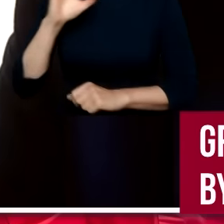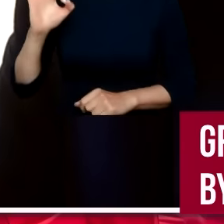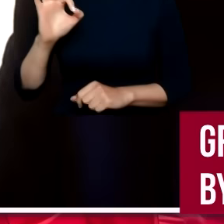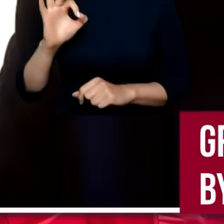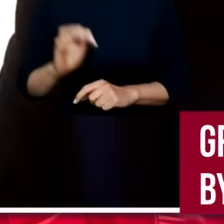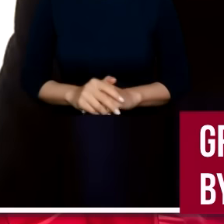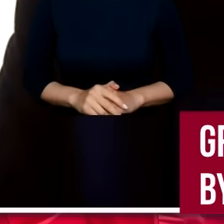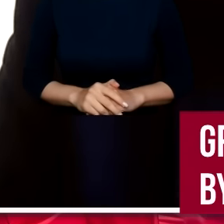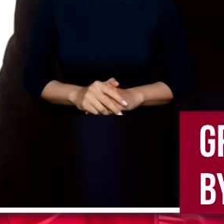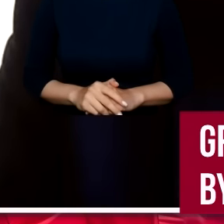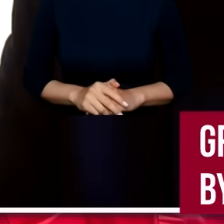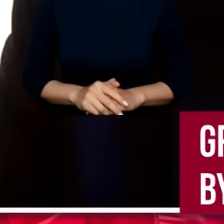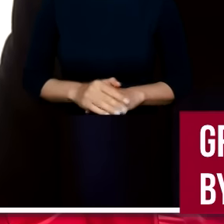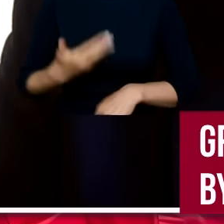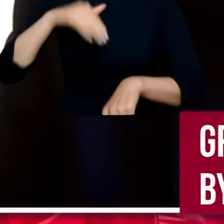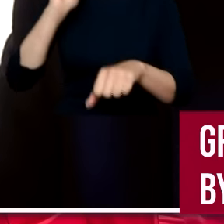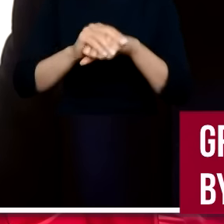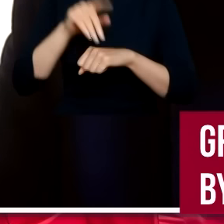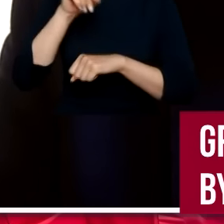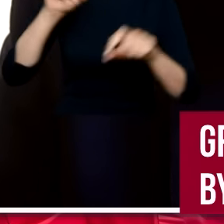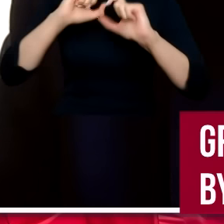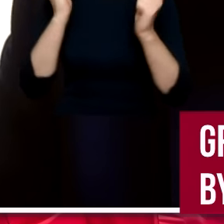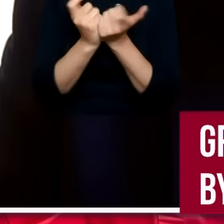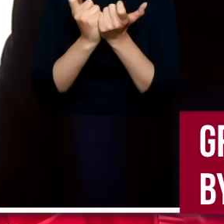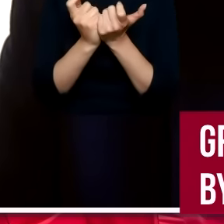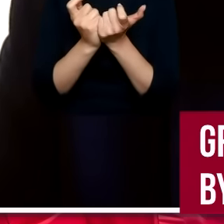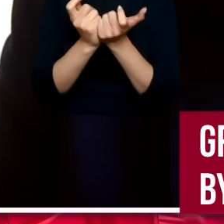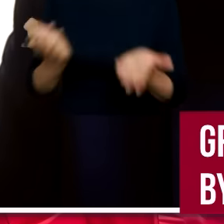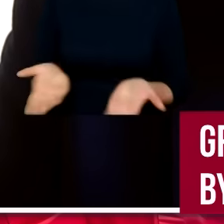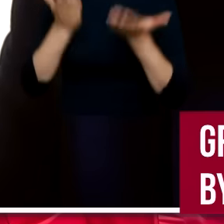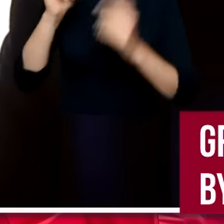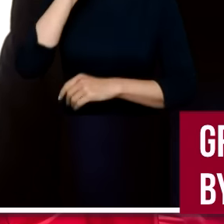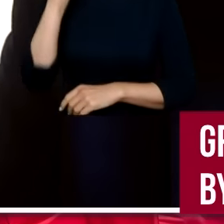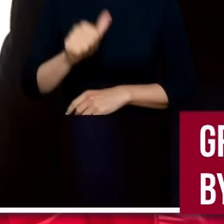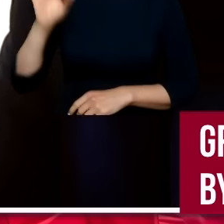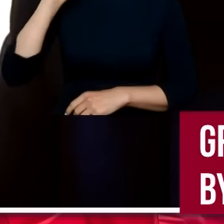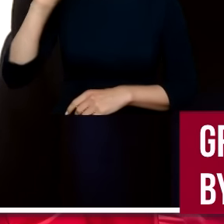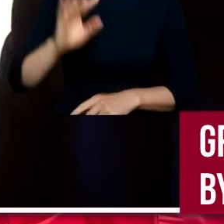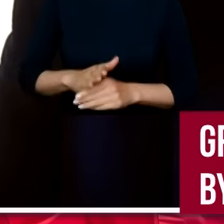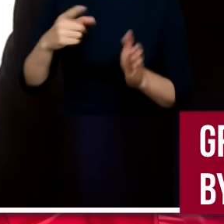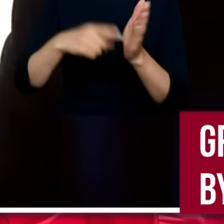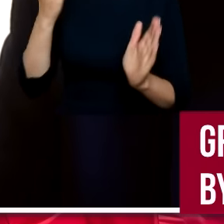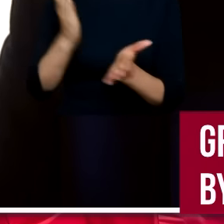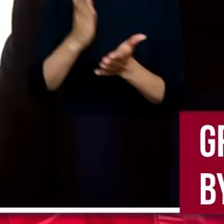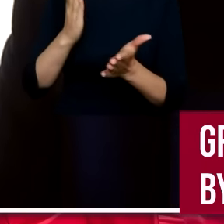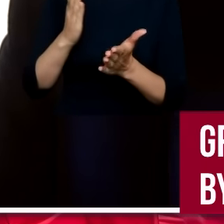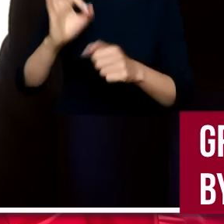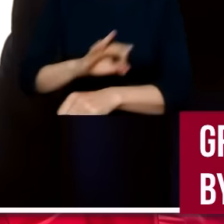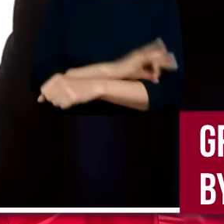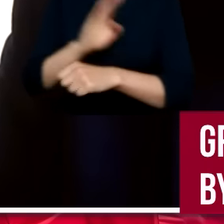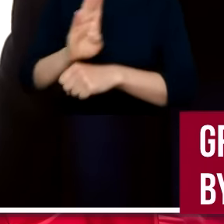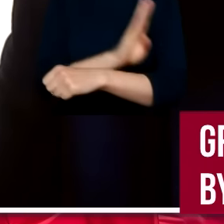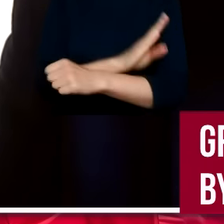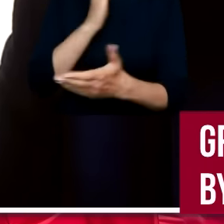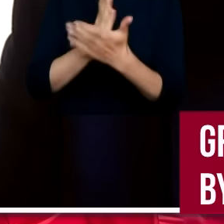rytmicznie klaskała i skandował z całymi z całą elitą Europejską że to jest tylko i wyłącznie projekt biznesowy i nic więcej